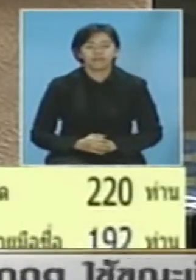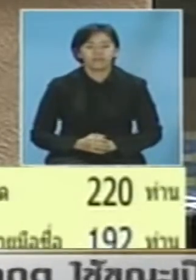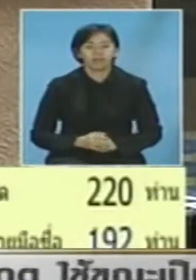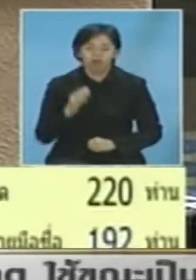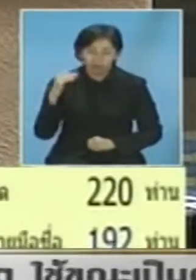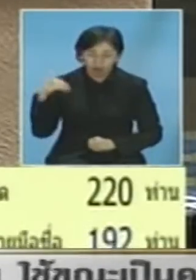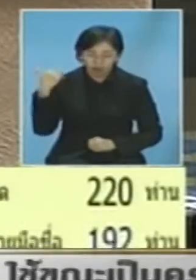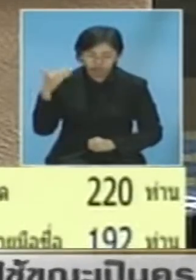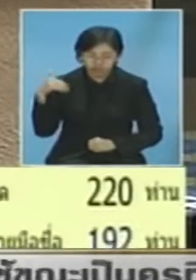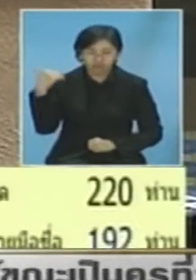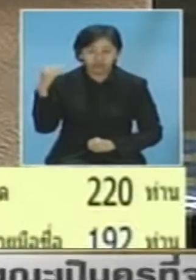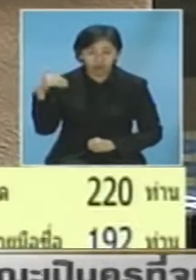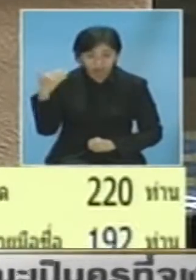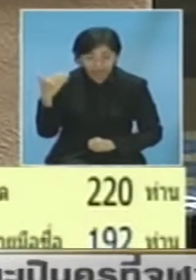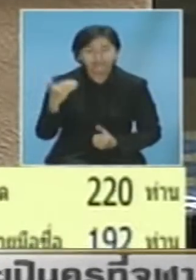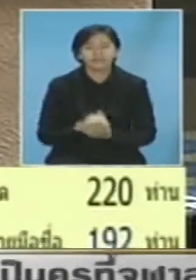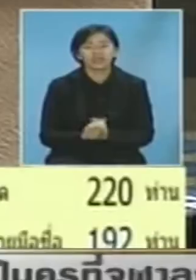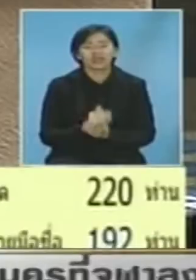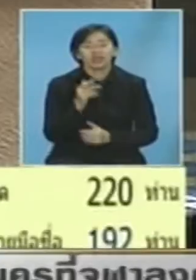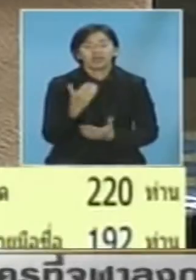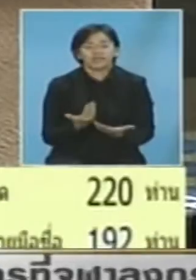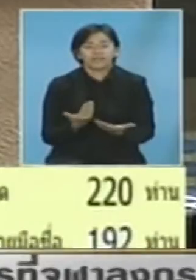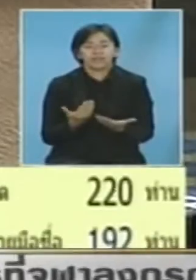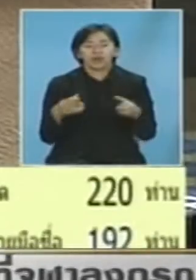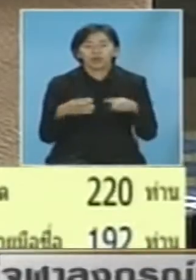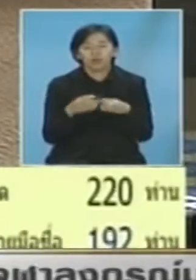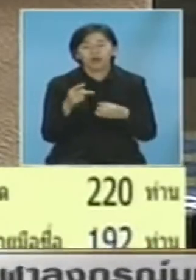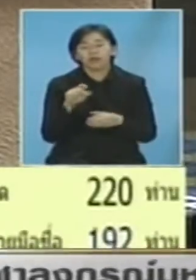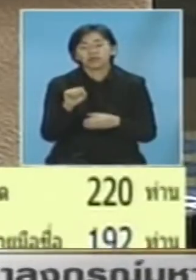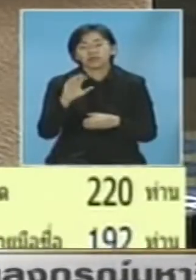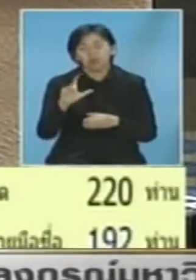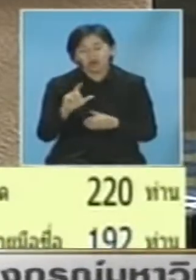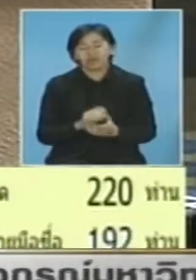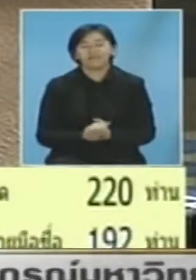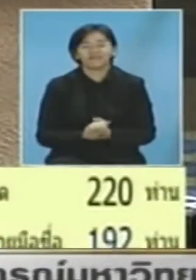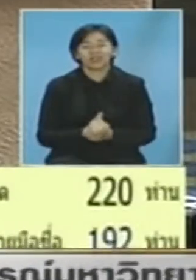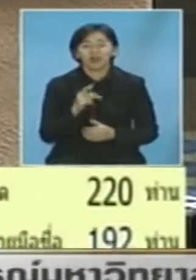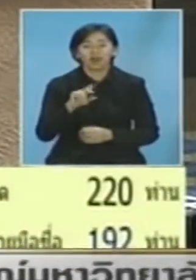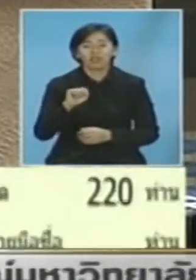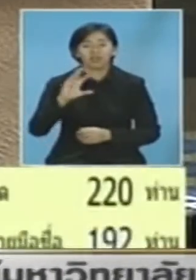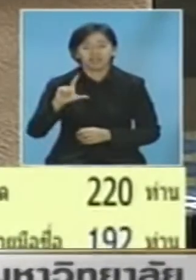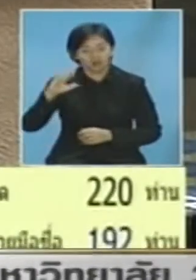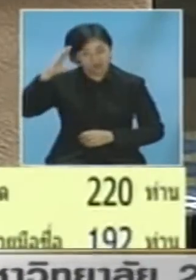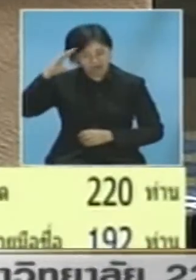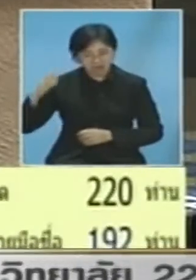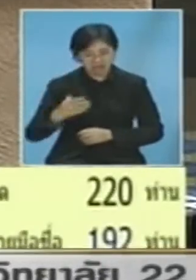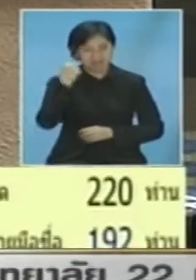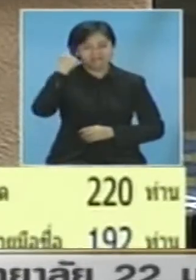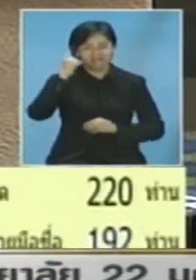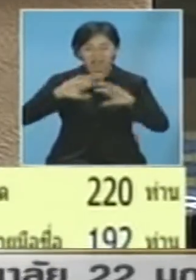คณะรักษาความสงบเรียบร้อยแห่งชาติจะได้ยึดอำนาจการปกคร